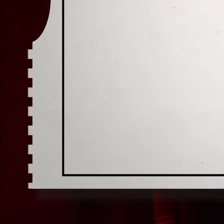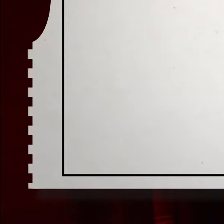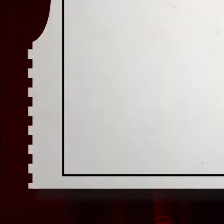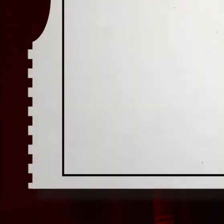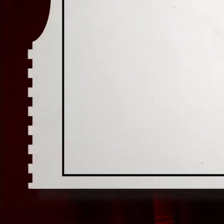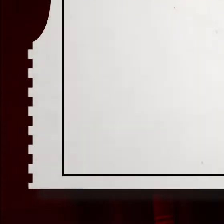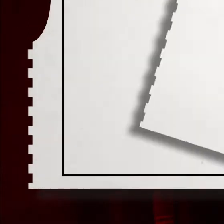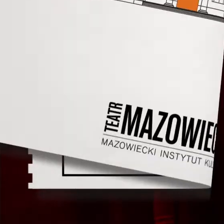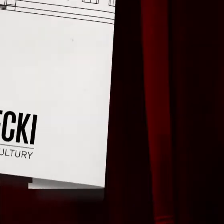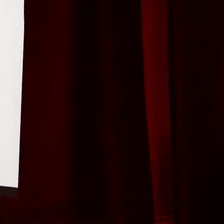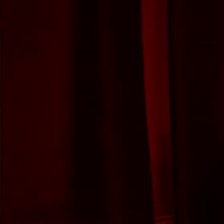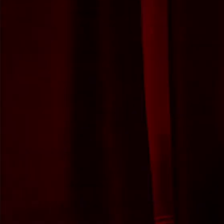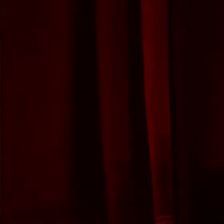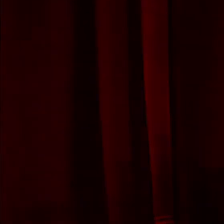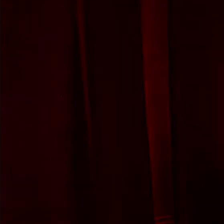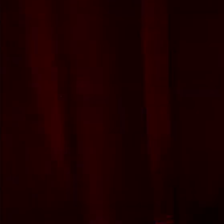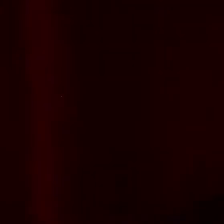Thank you.